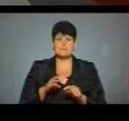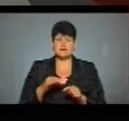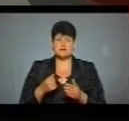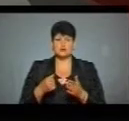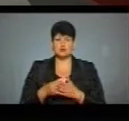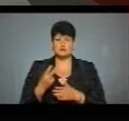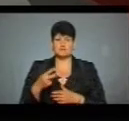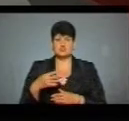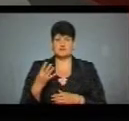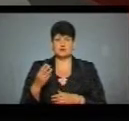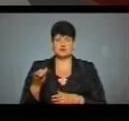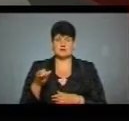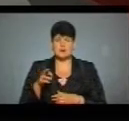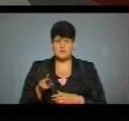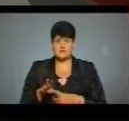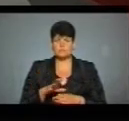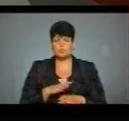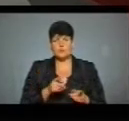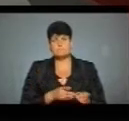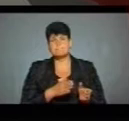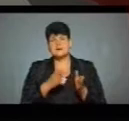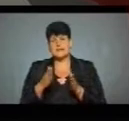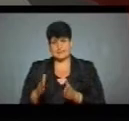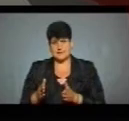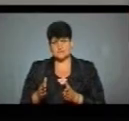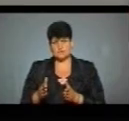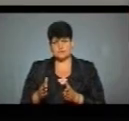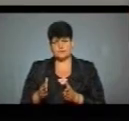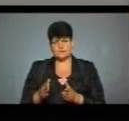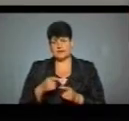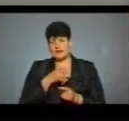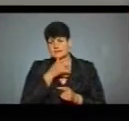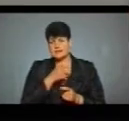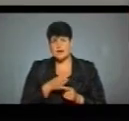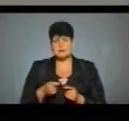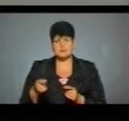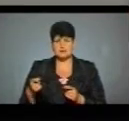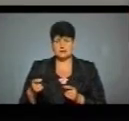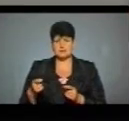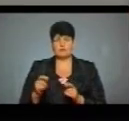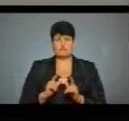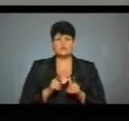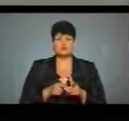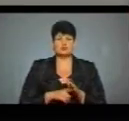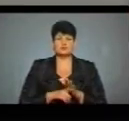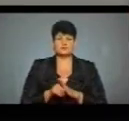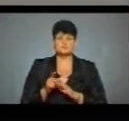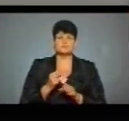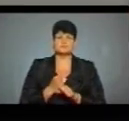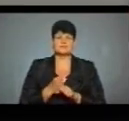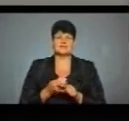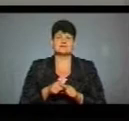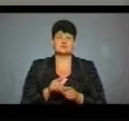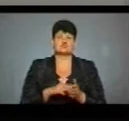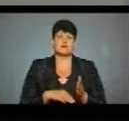24 травня, оскільки було перенесено терміни вступу в дію цих